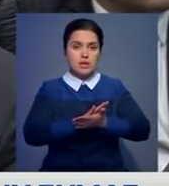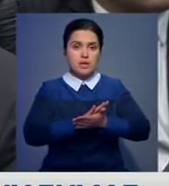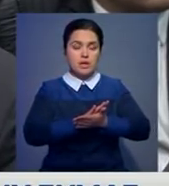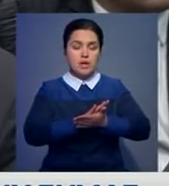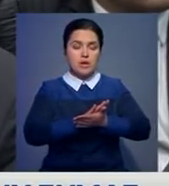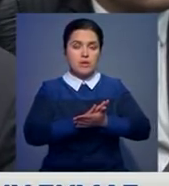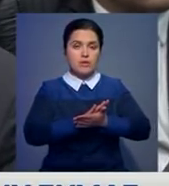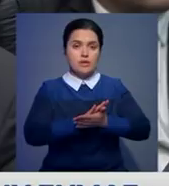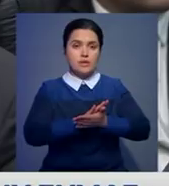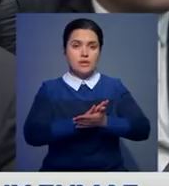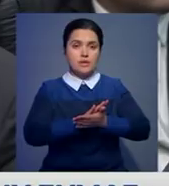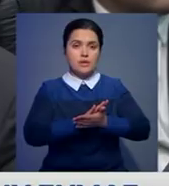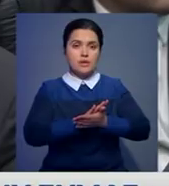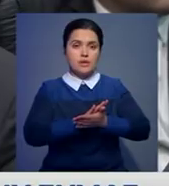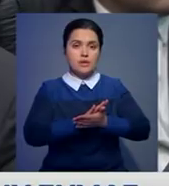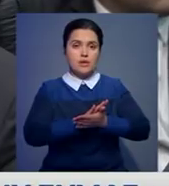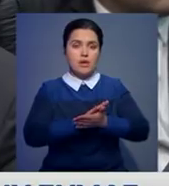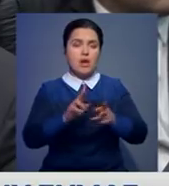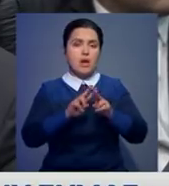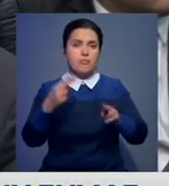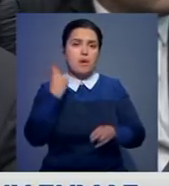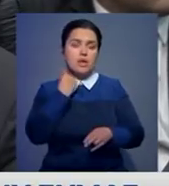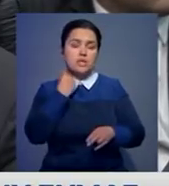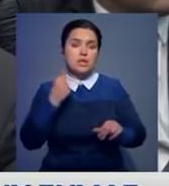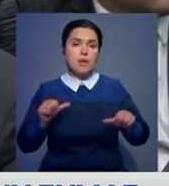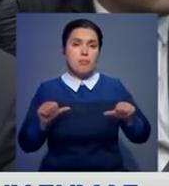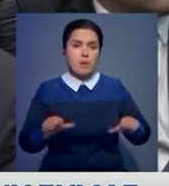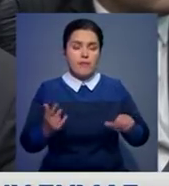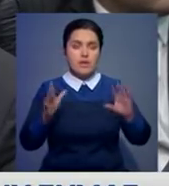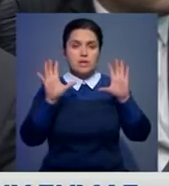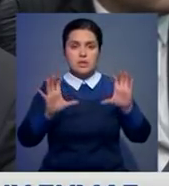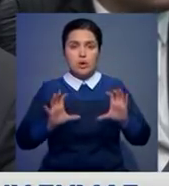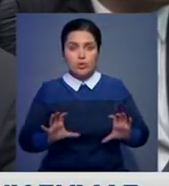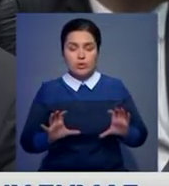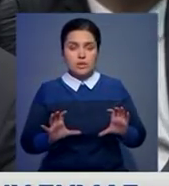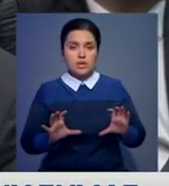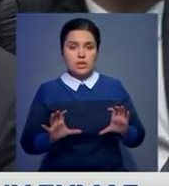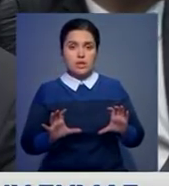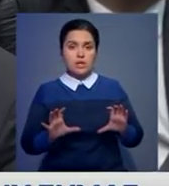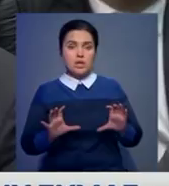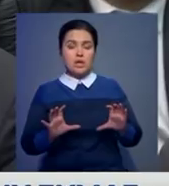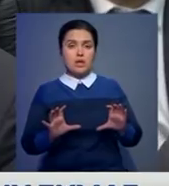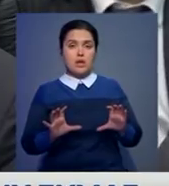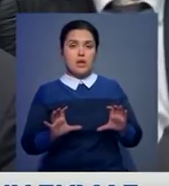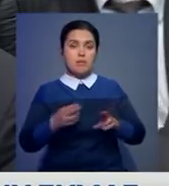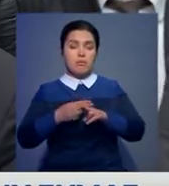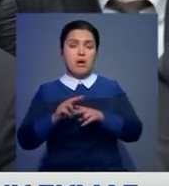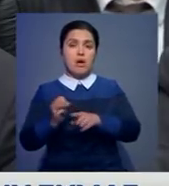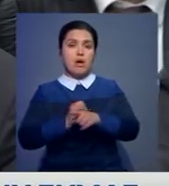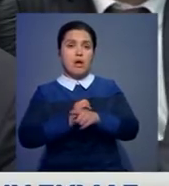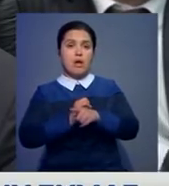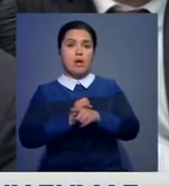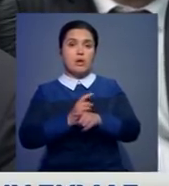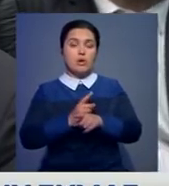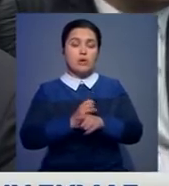привлекательная на принципах английского права, коммерческого, естественно. И эта юрисдикция обеспечивается судом